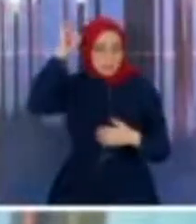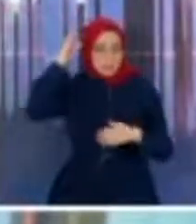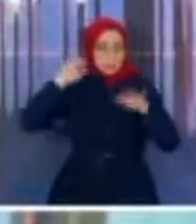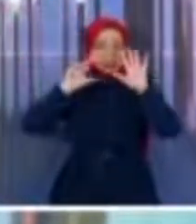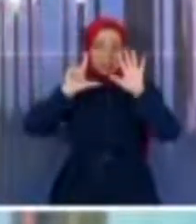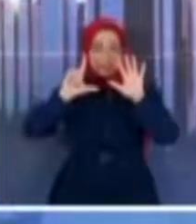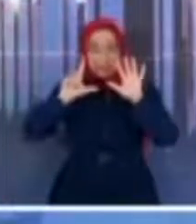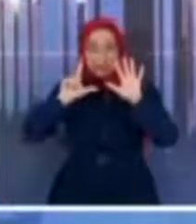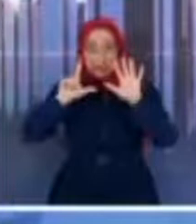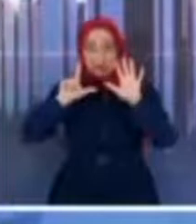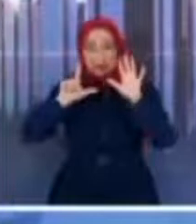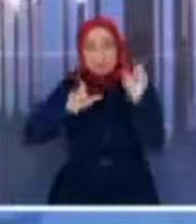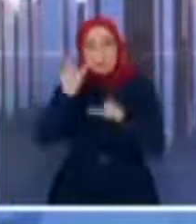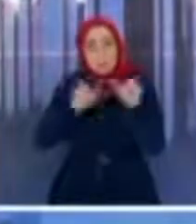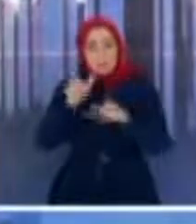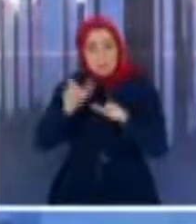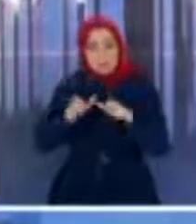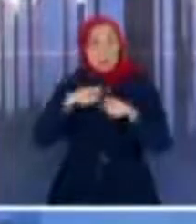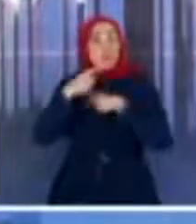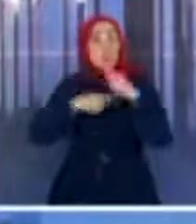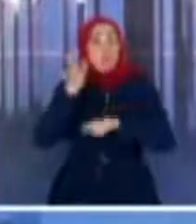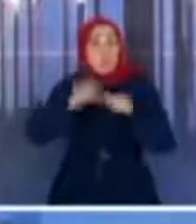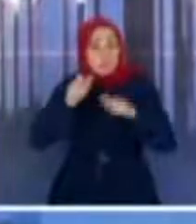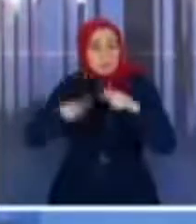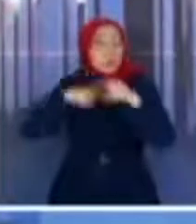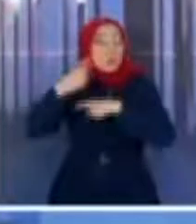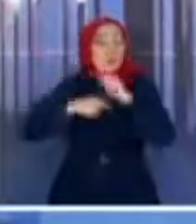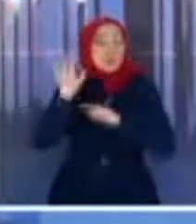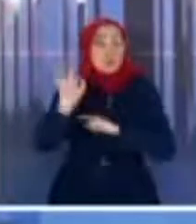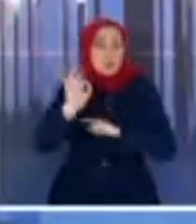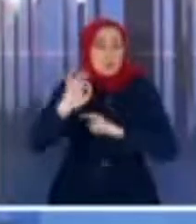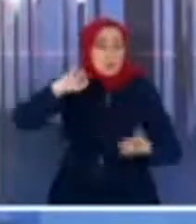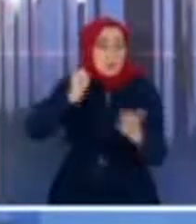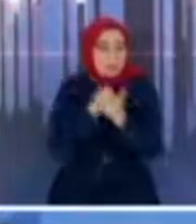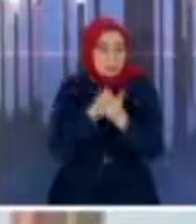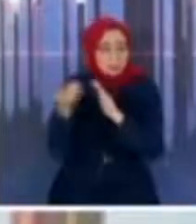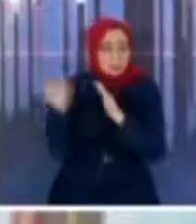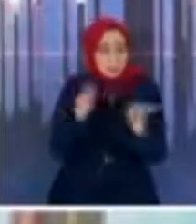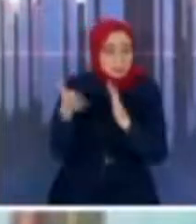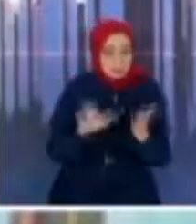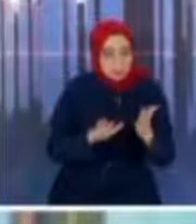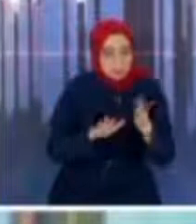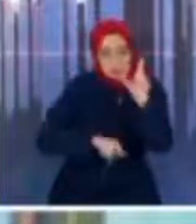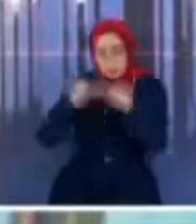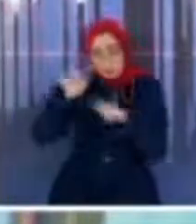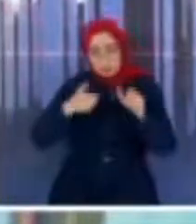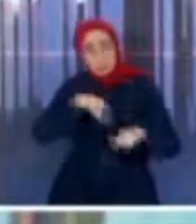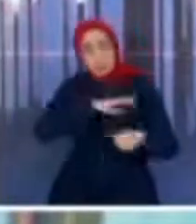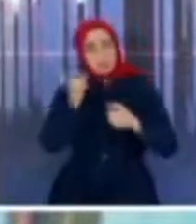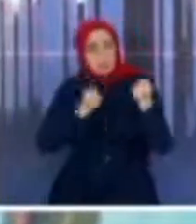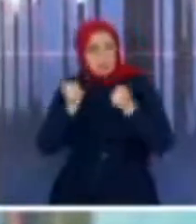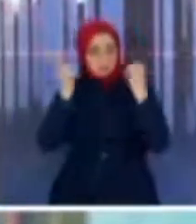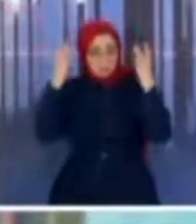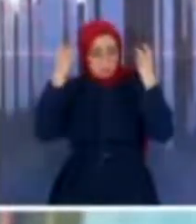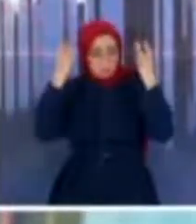7 أشخاص على الأقل يموتوا كل يوم بسبب حوادث الطرقات. الأسباب اللي كنا نعرفوها، التونسي كيفاش يسوق،